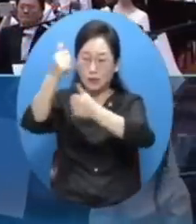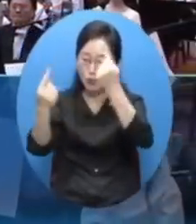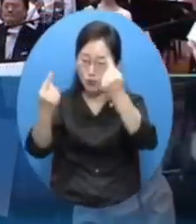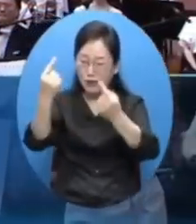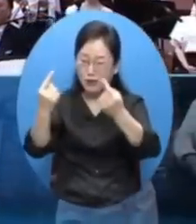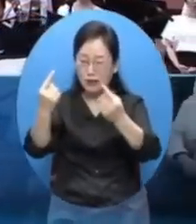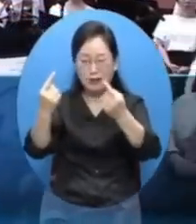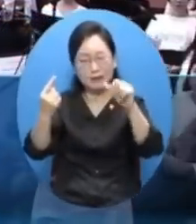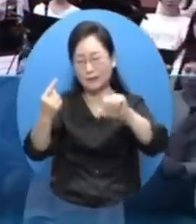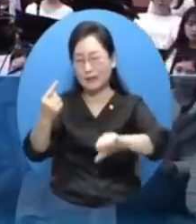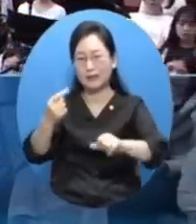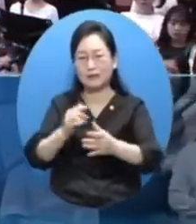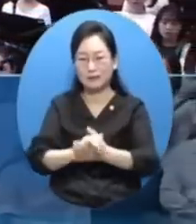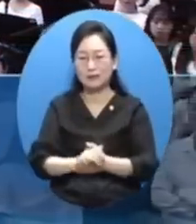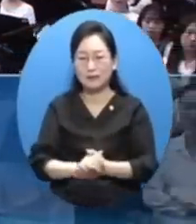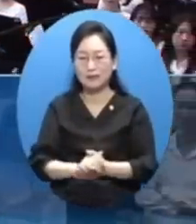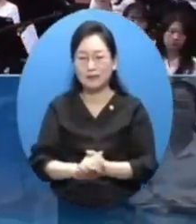못하니이다 하고.